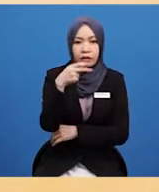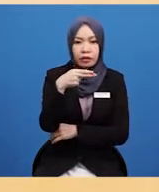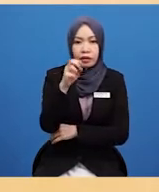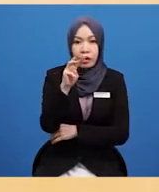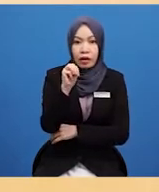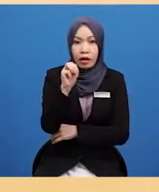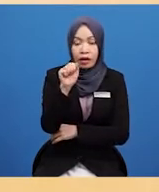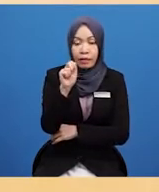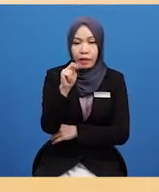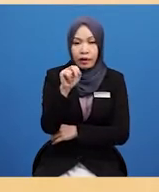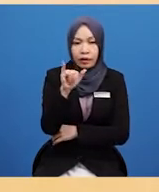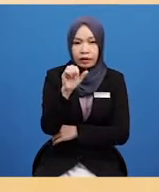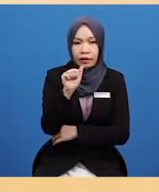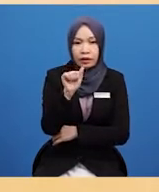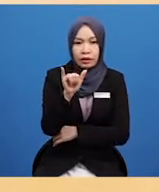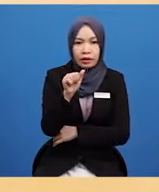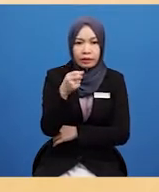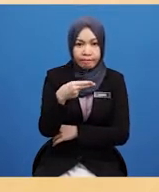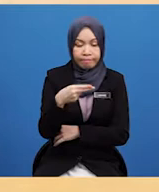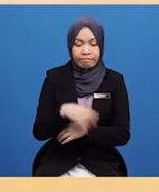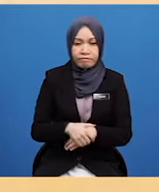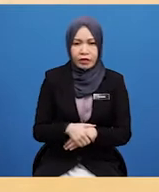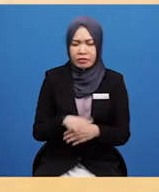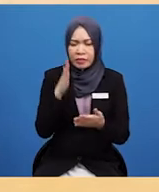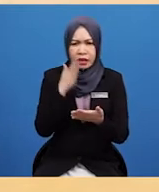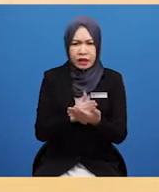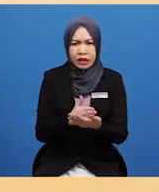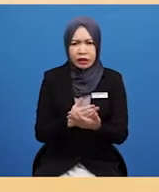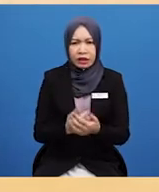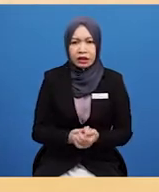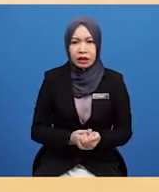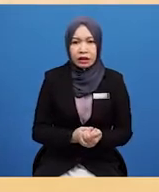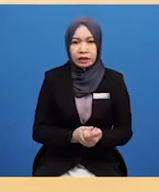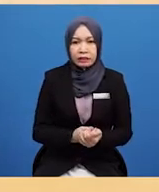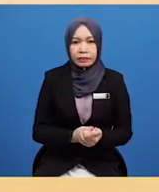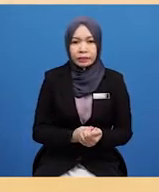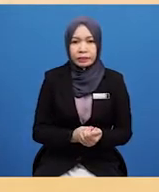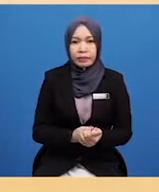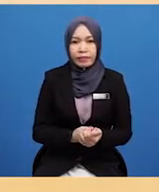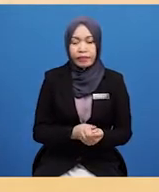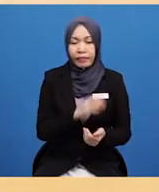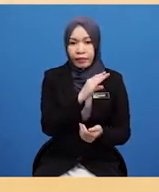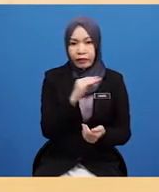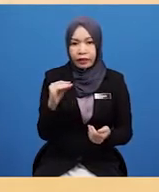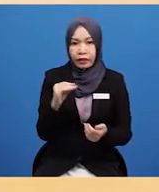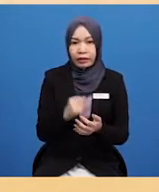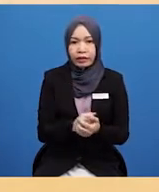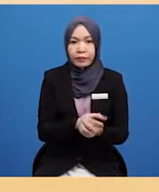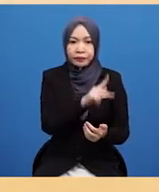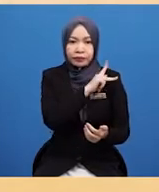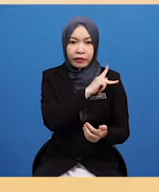digulingkan dan kerajaan Turki berubah corak pentadbiran kepada Republik yang diketuai